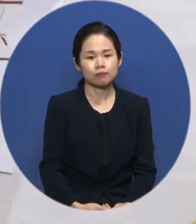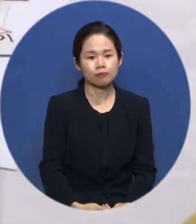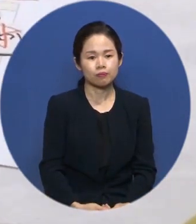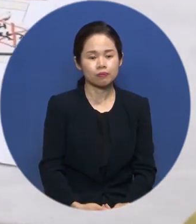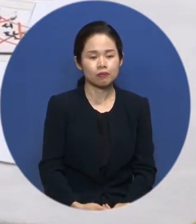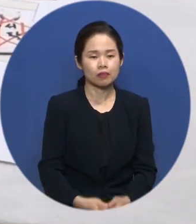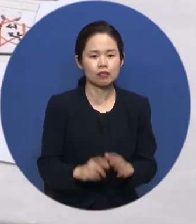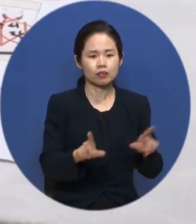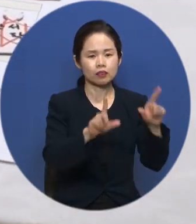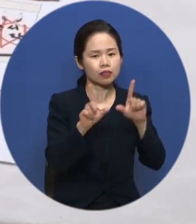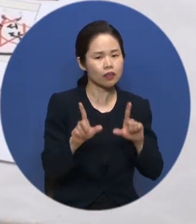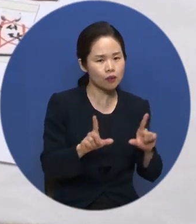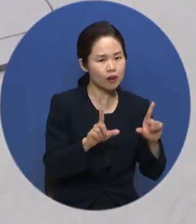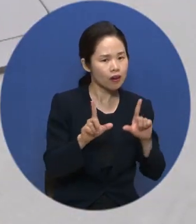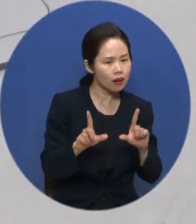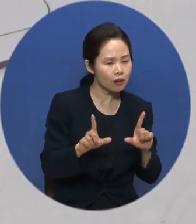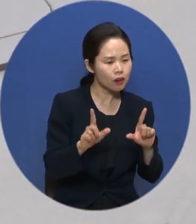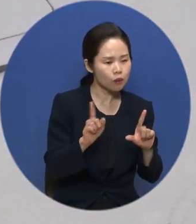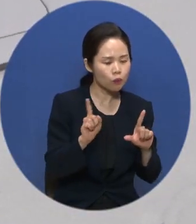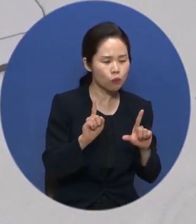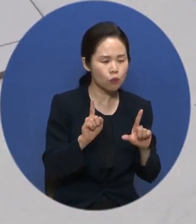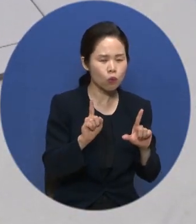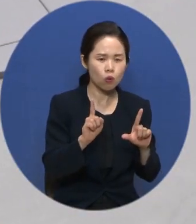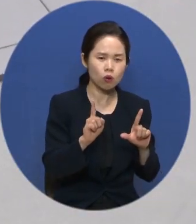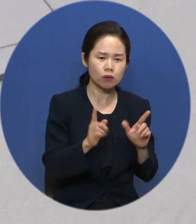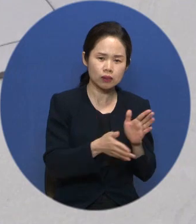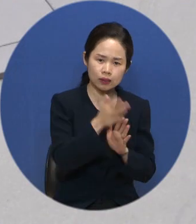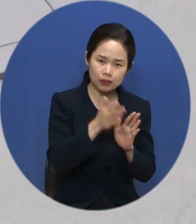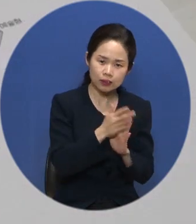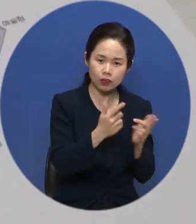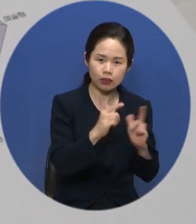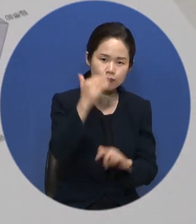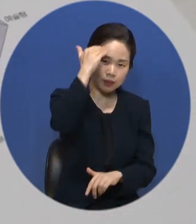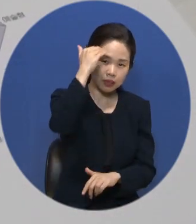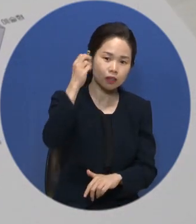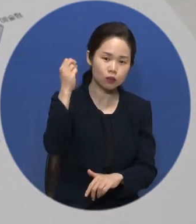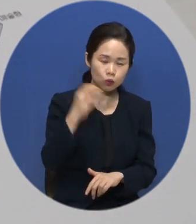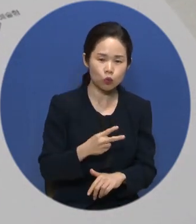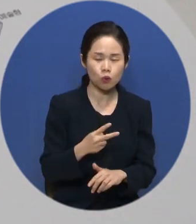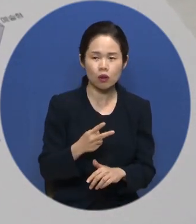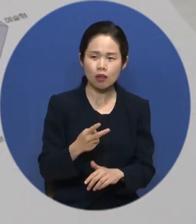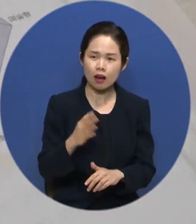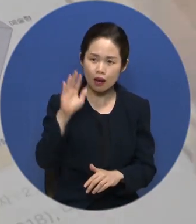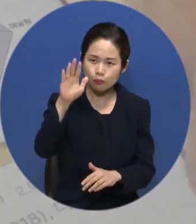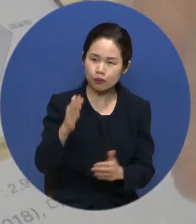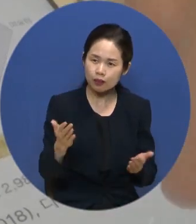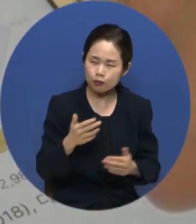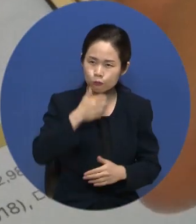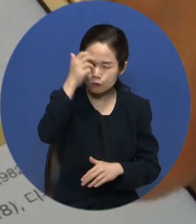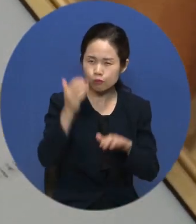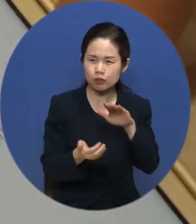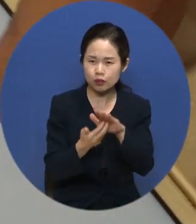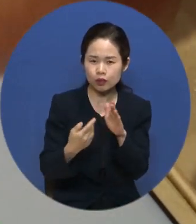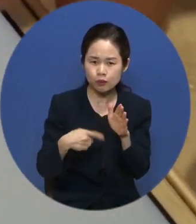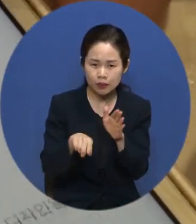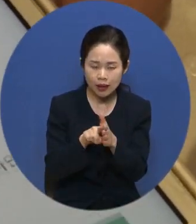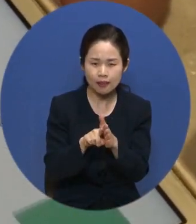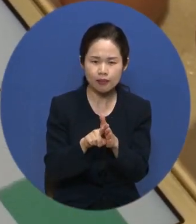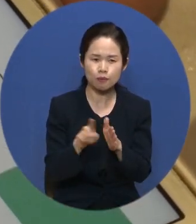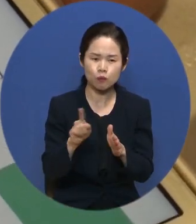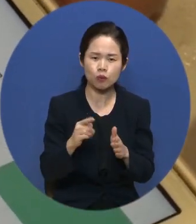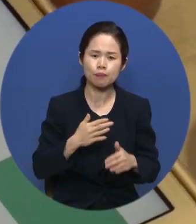생활 속에서 찾게 되는 물리적인 방해물부터 진로를 향한 심리적인 방해물까지 다양한 의견들이 쏟아져